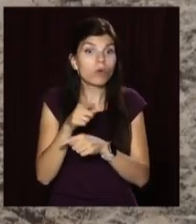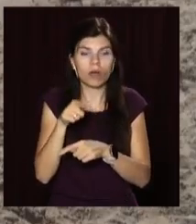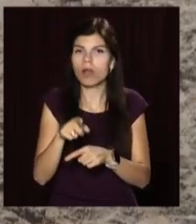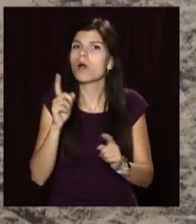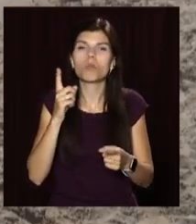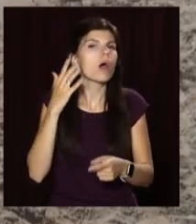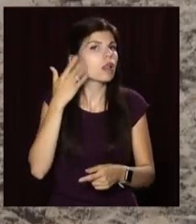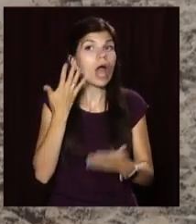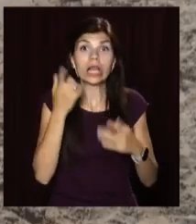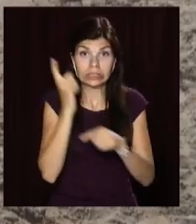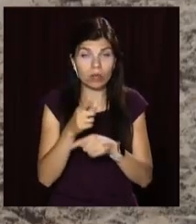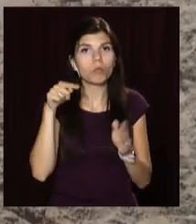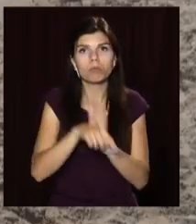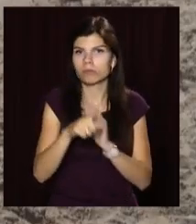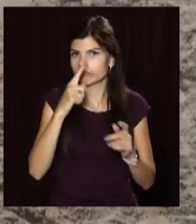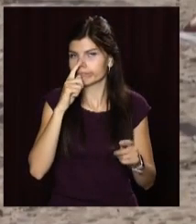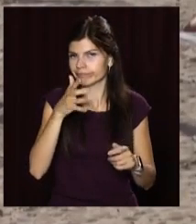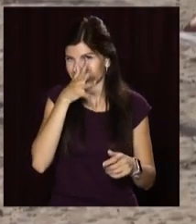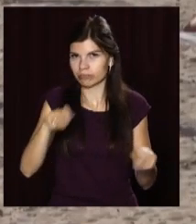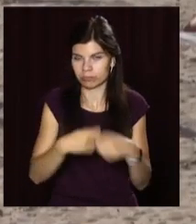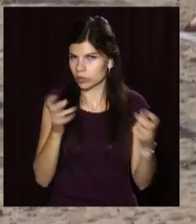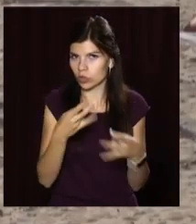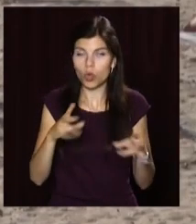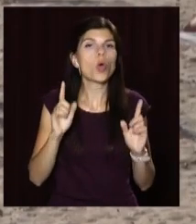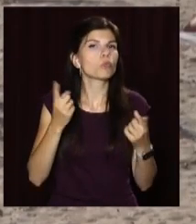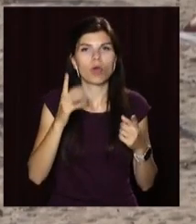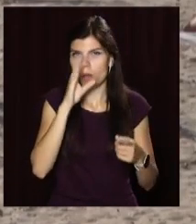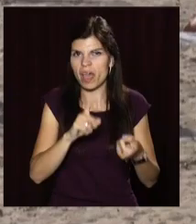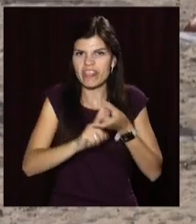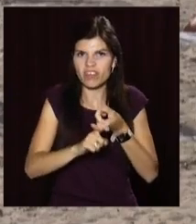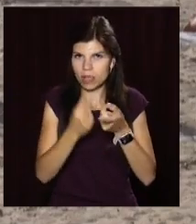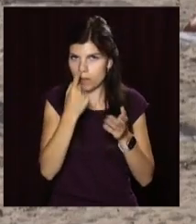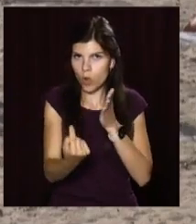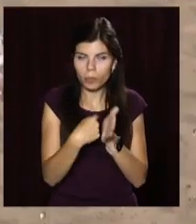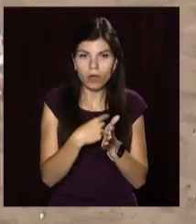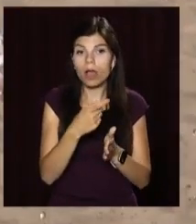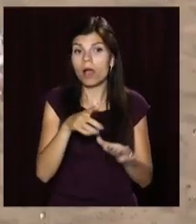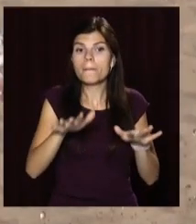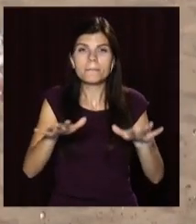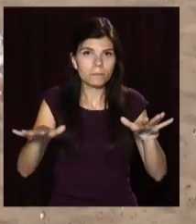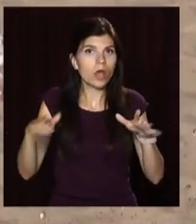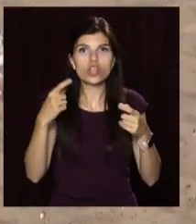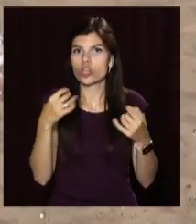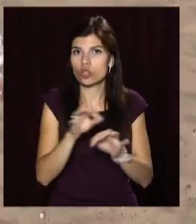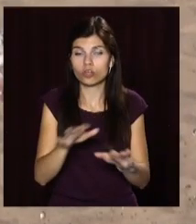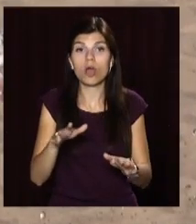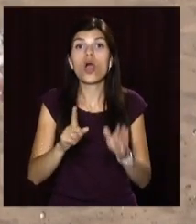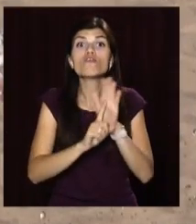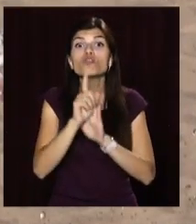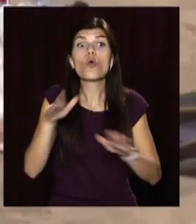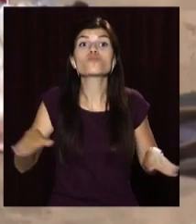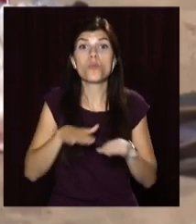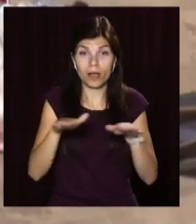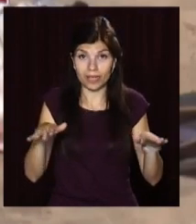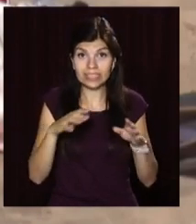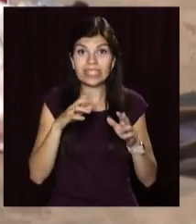підхопити інфекцію. В той же час в ДСНС попереджають про небезпеку купання в недозволених місцях. З початком купального